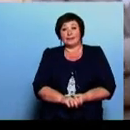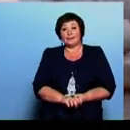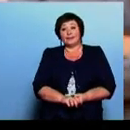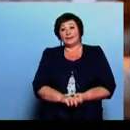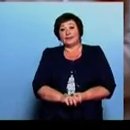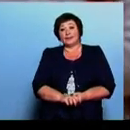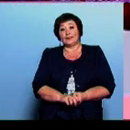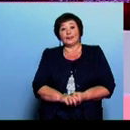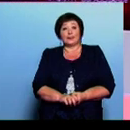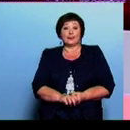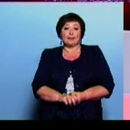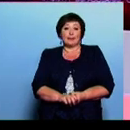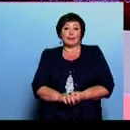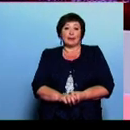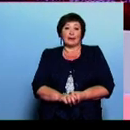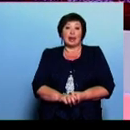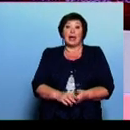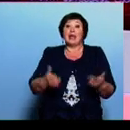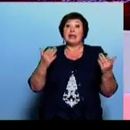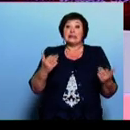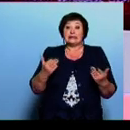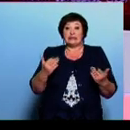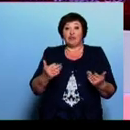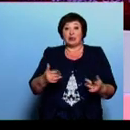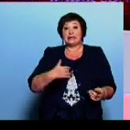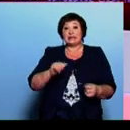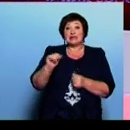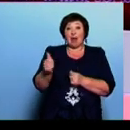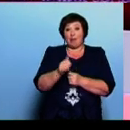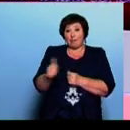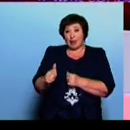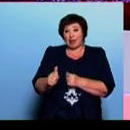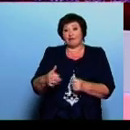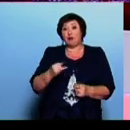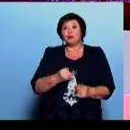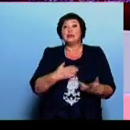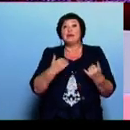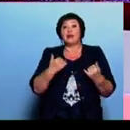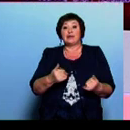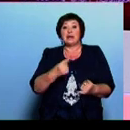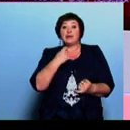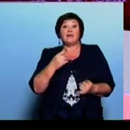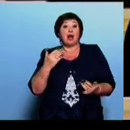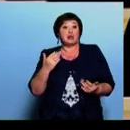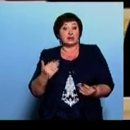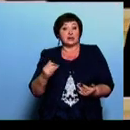«Моя Удмуртия». Сегодня в Госсовете состоялась первая после летних каникул сессия молодежного